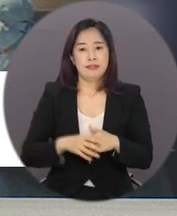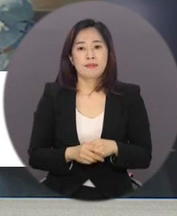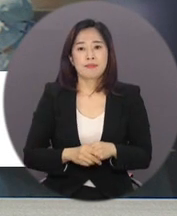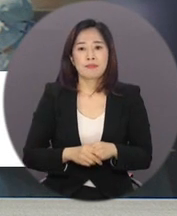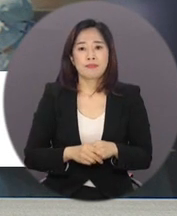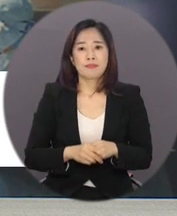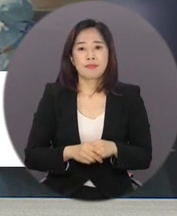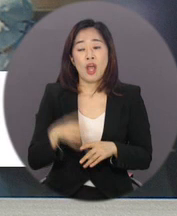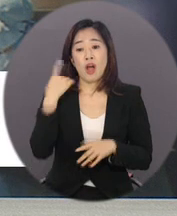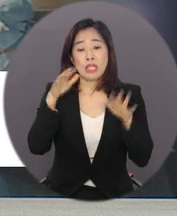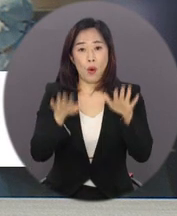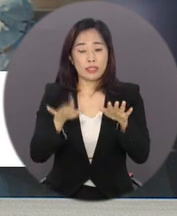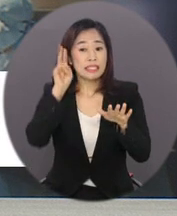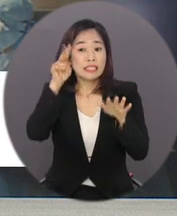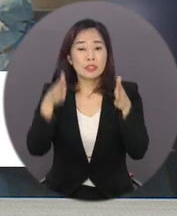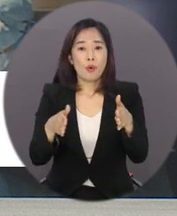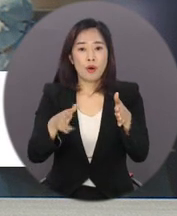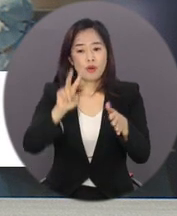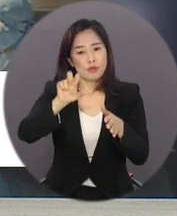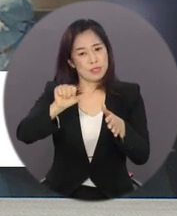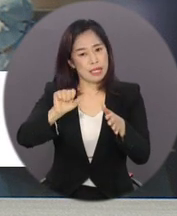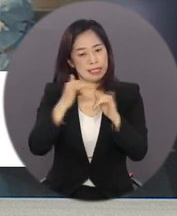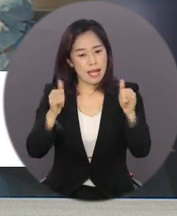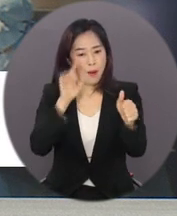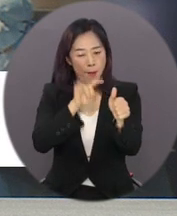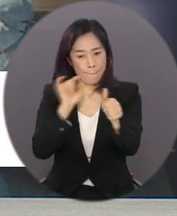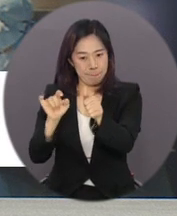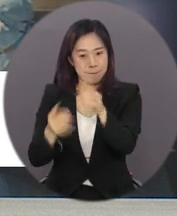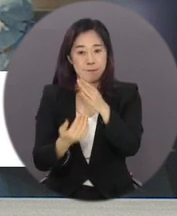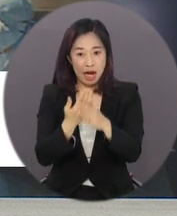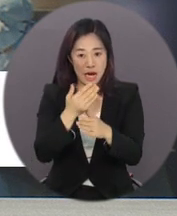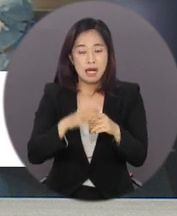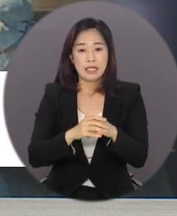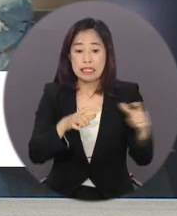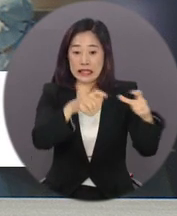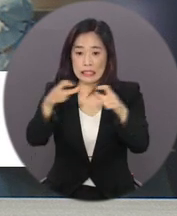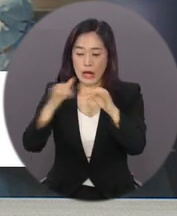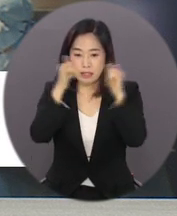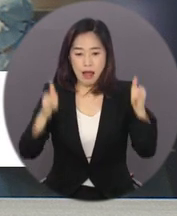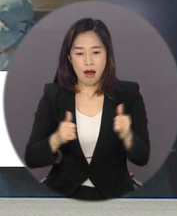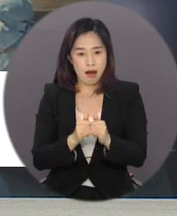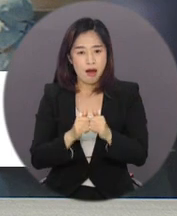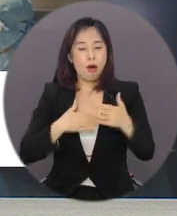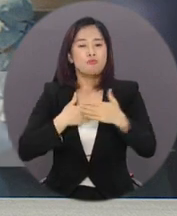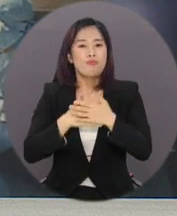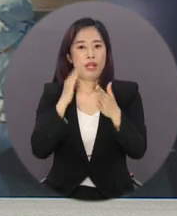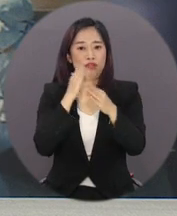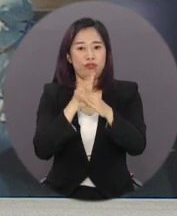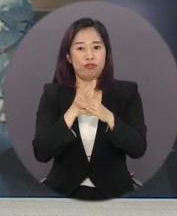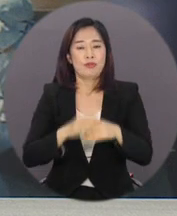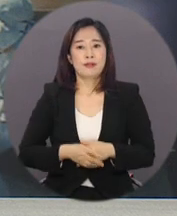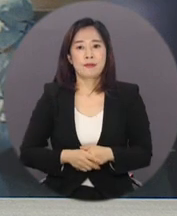있습니다. 어제와 오늘 이틀 동안 25명의 확진자가 발생했는데요. 지역사회가 크게 긴장하고 있습니다.